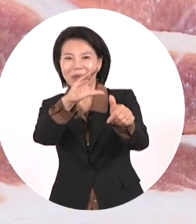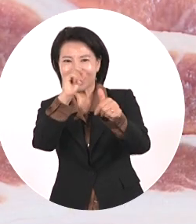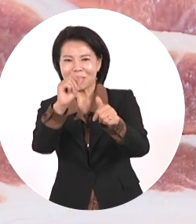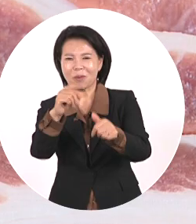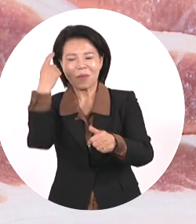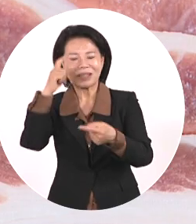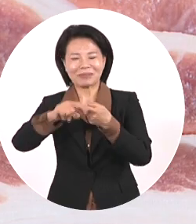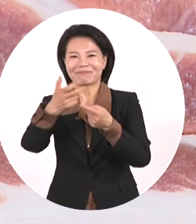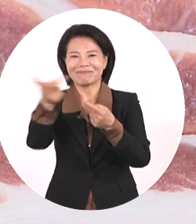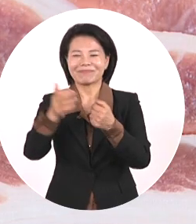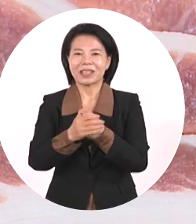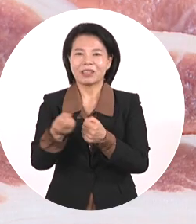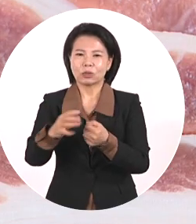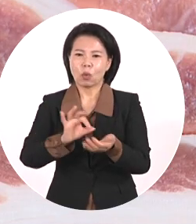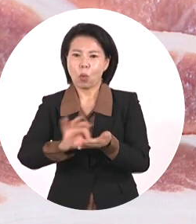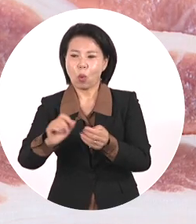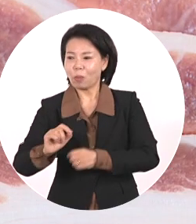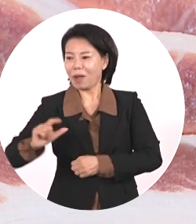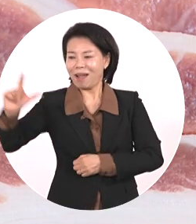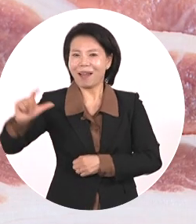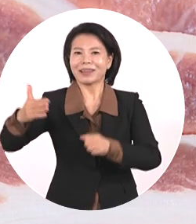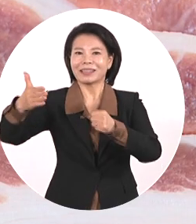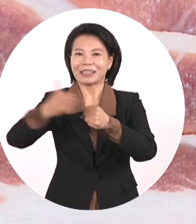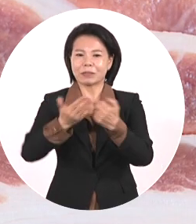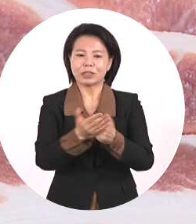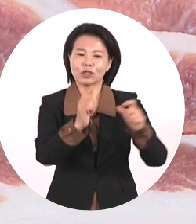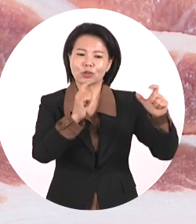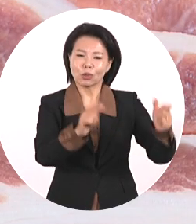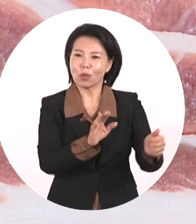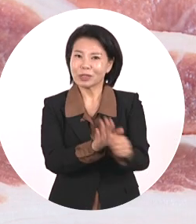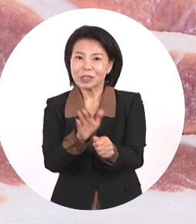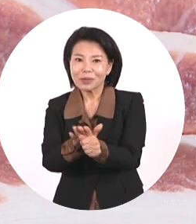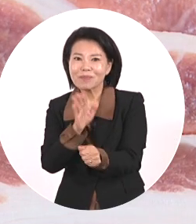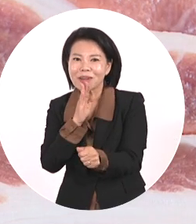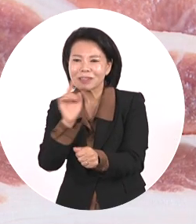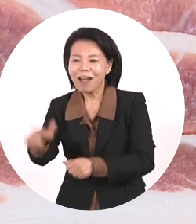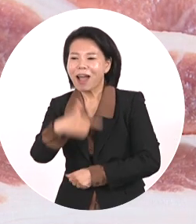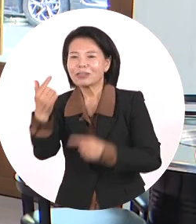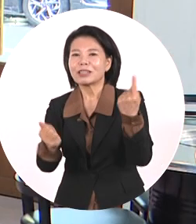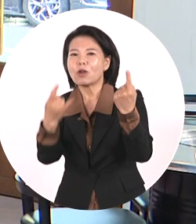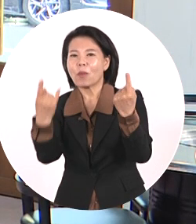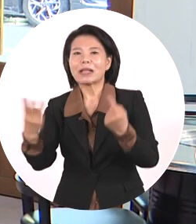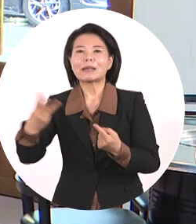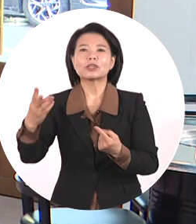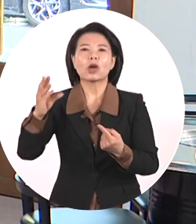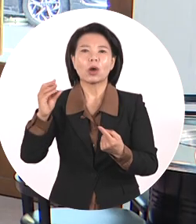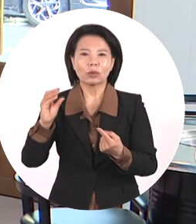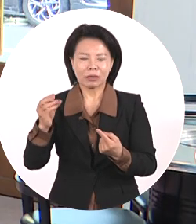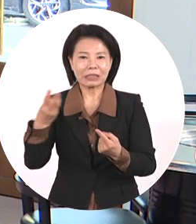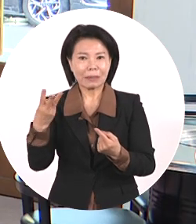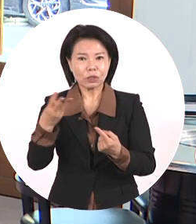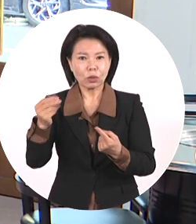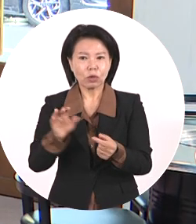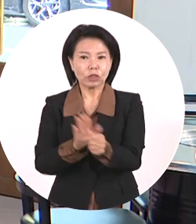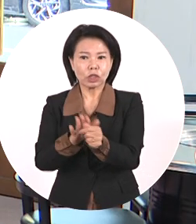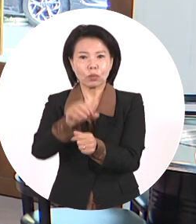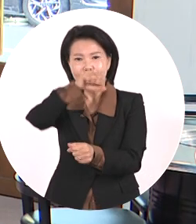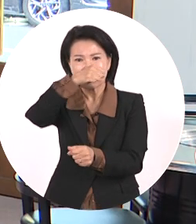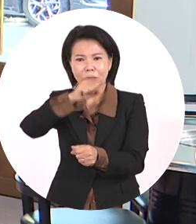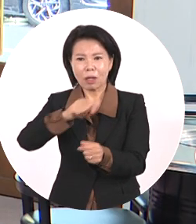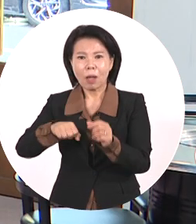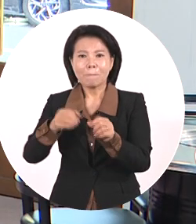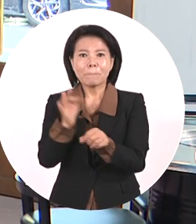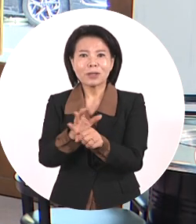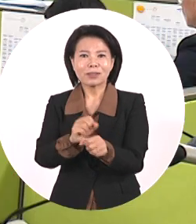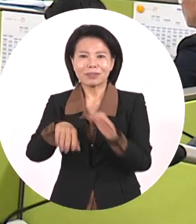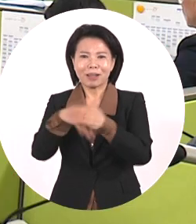모델로 주목받고 있는데요. 이용이 급증하면서 제주도가 지원하는 하루 1회 3,000원 배달비 지원